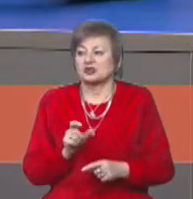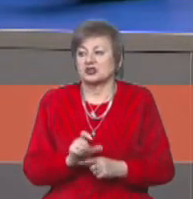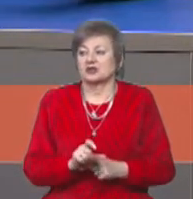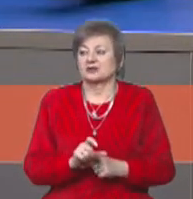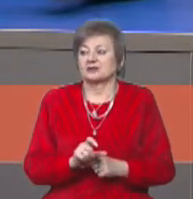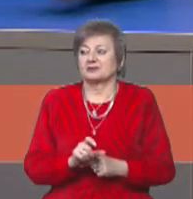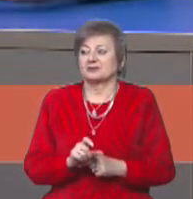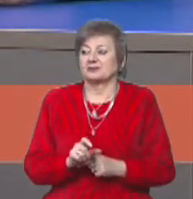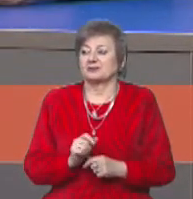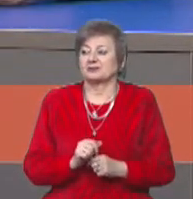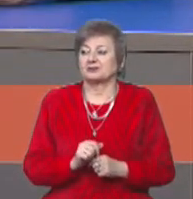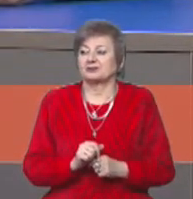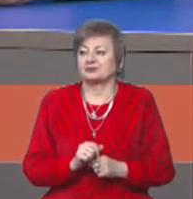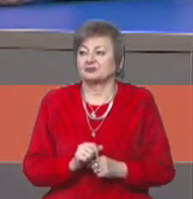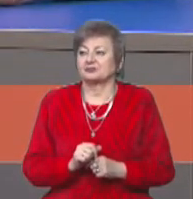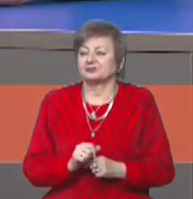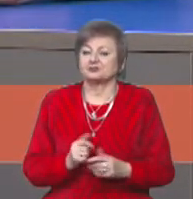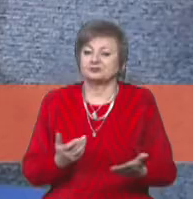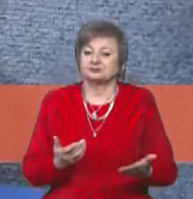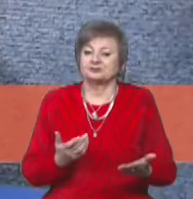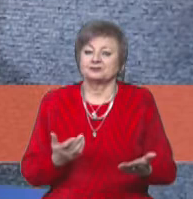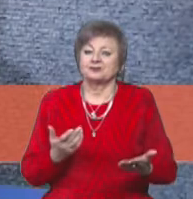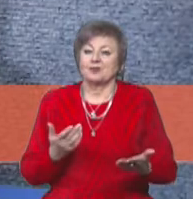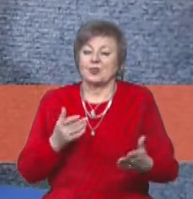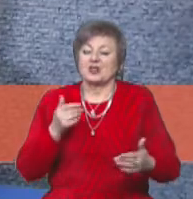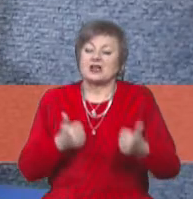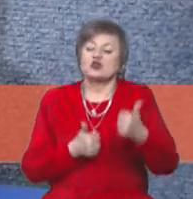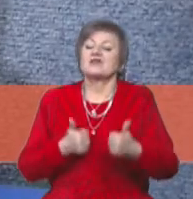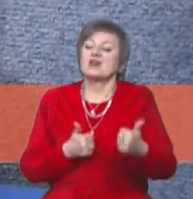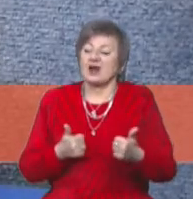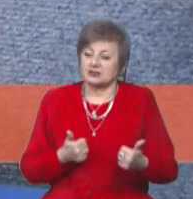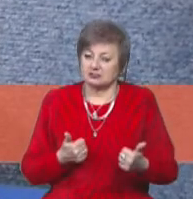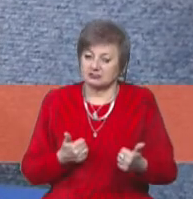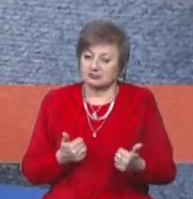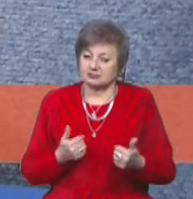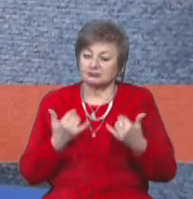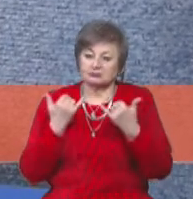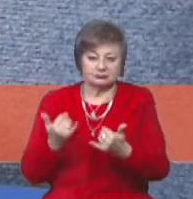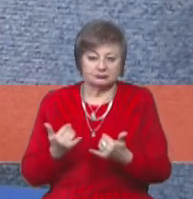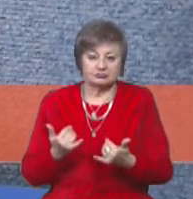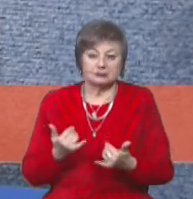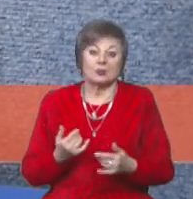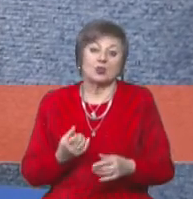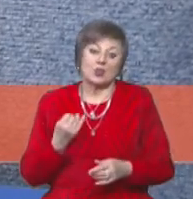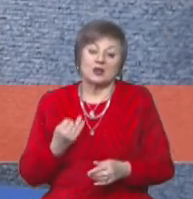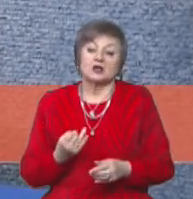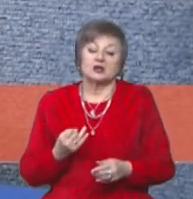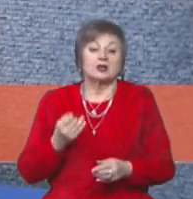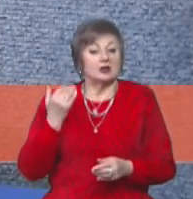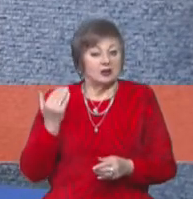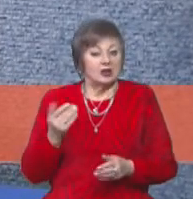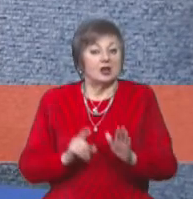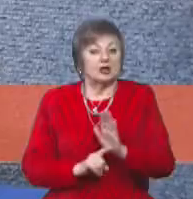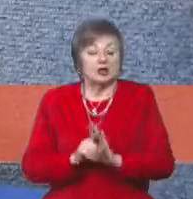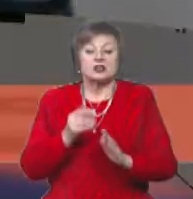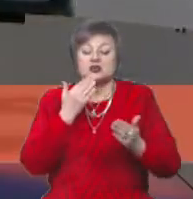дуже дорога. Як то скаже, да. А це для змагань, для перегонів, так? Для конкурсу, ви казали, так? Я